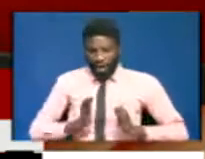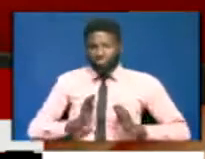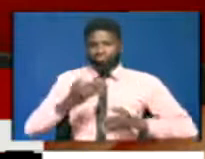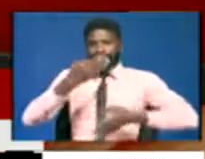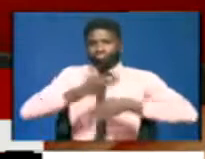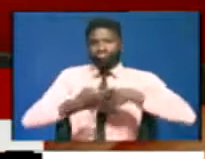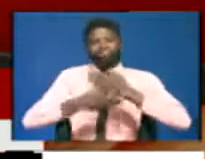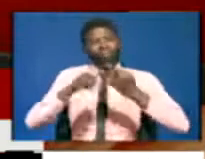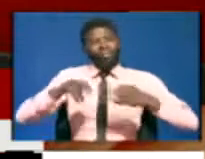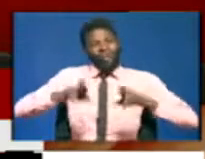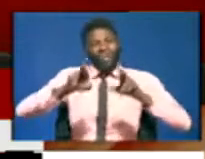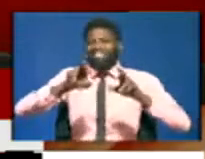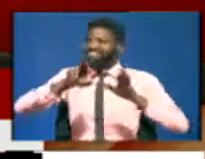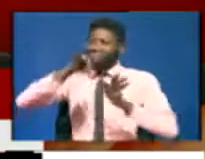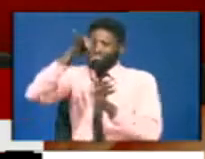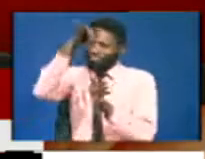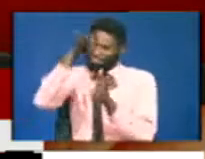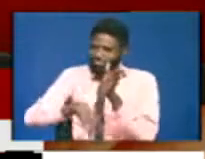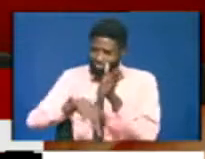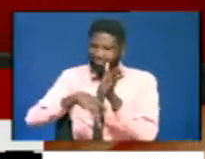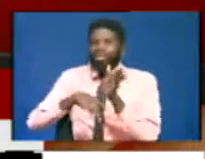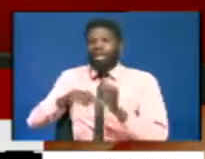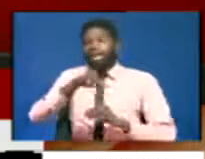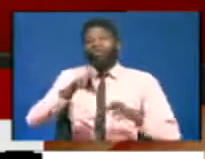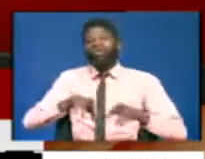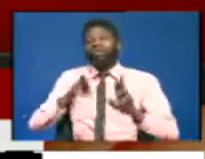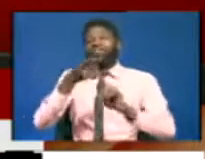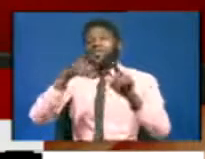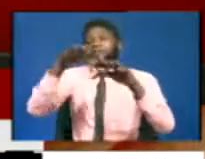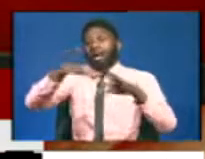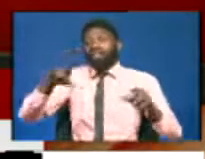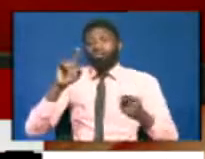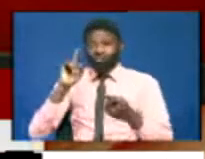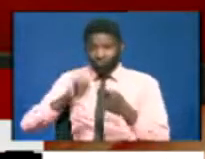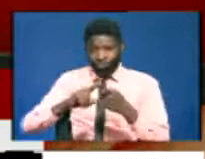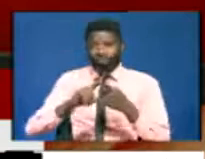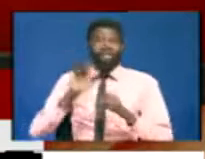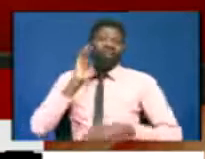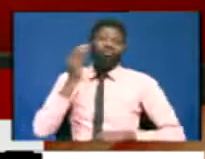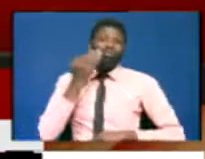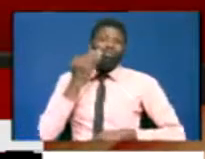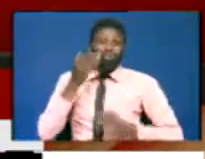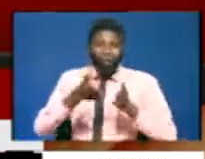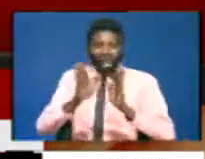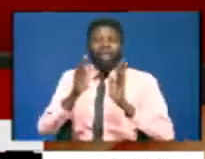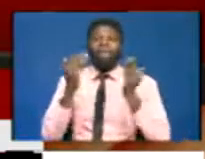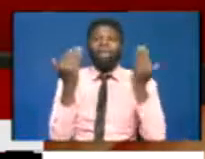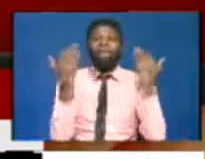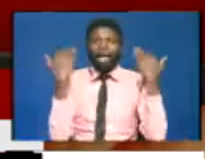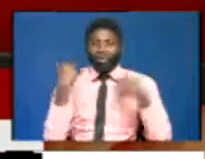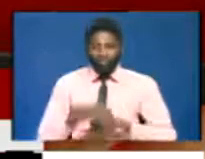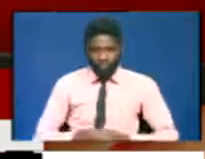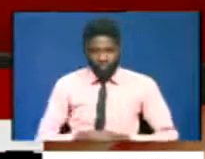barabara inayounganisha soko la Kambi ya juu na barabara kuu ya kuelekea Isiolo hadi Meru. Wakazi hao wamesema kuwa